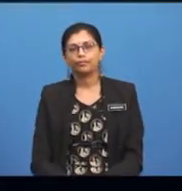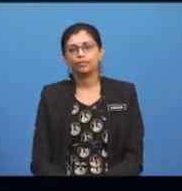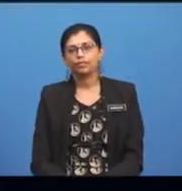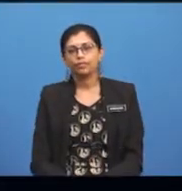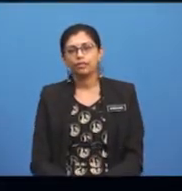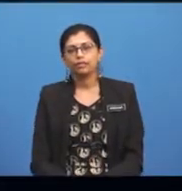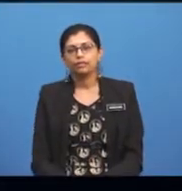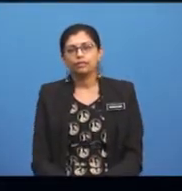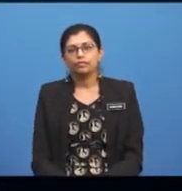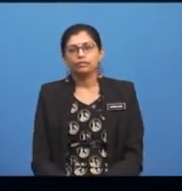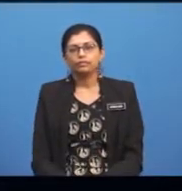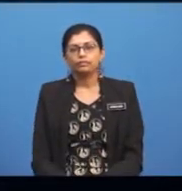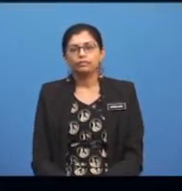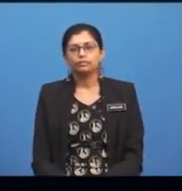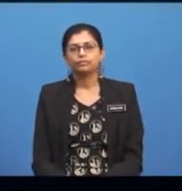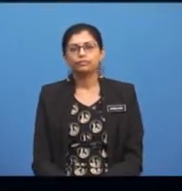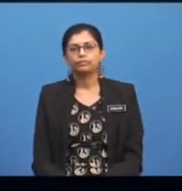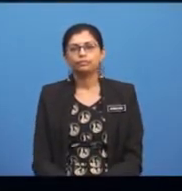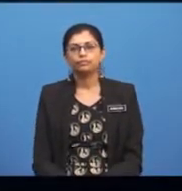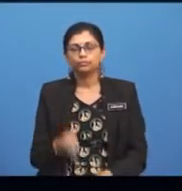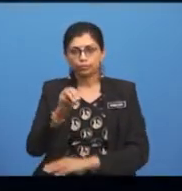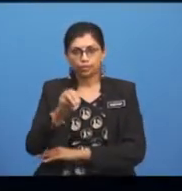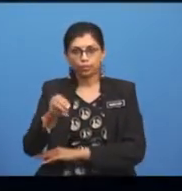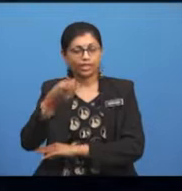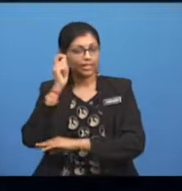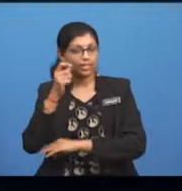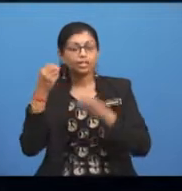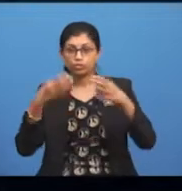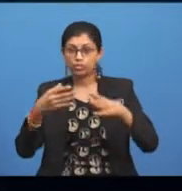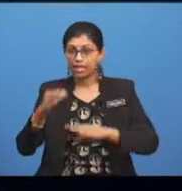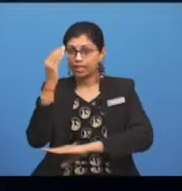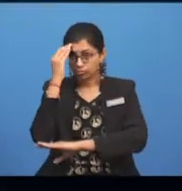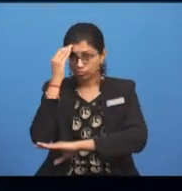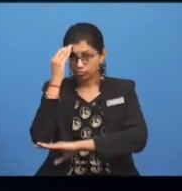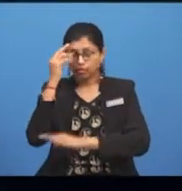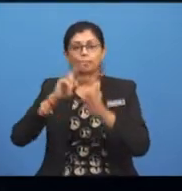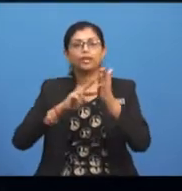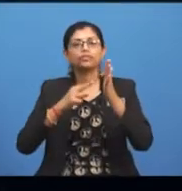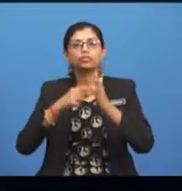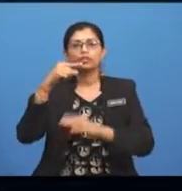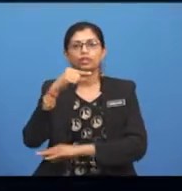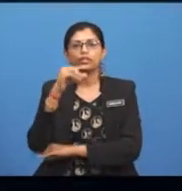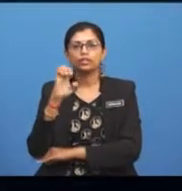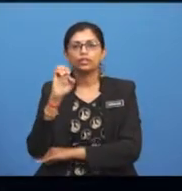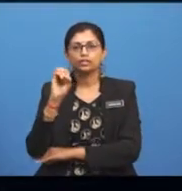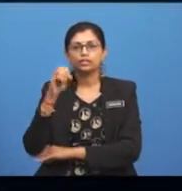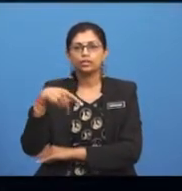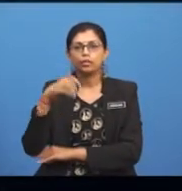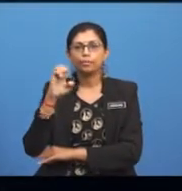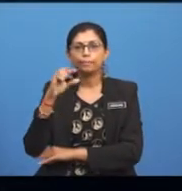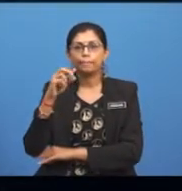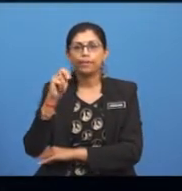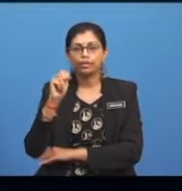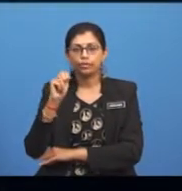Murid-murid, tadi kita telah tahu apa itu satelit geopegun. Mari kita lihat pula apakah